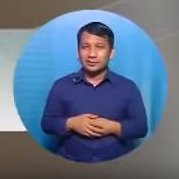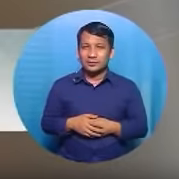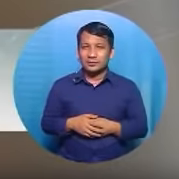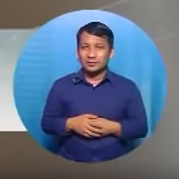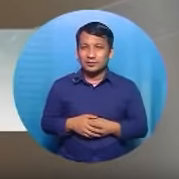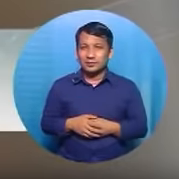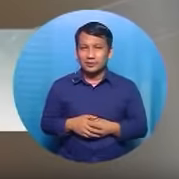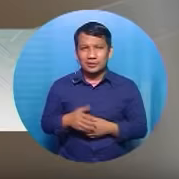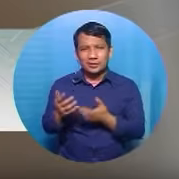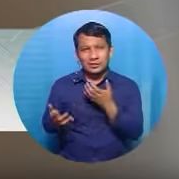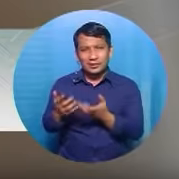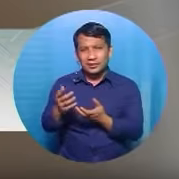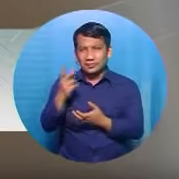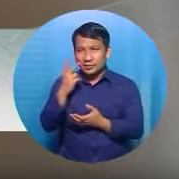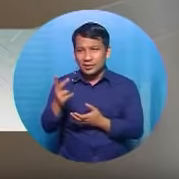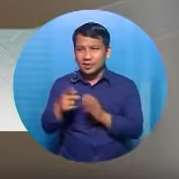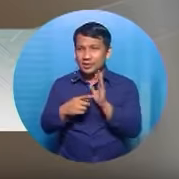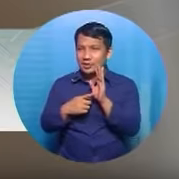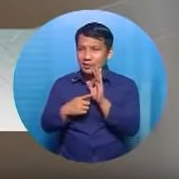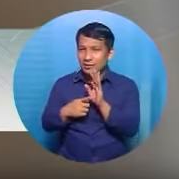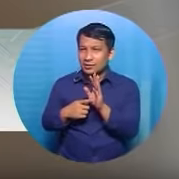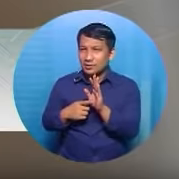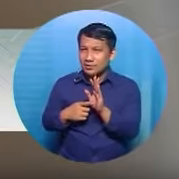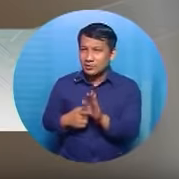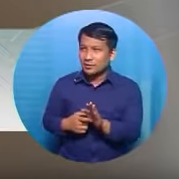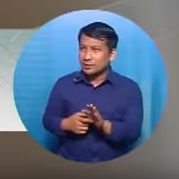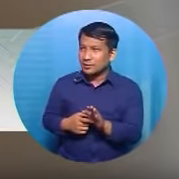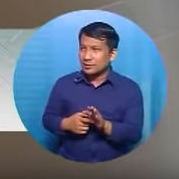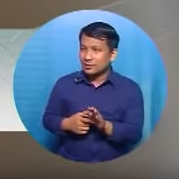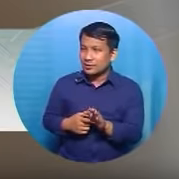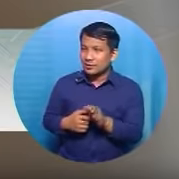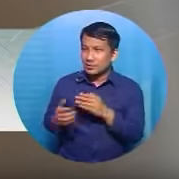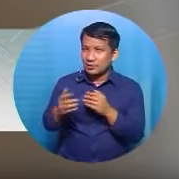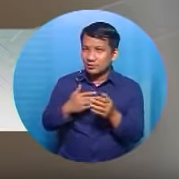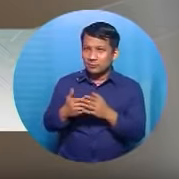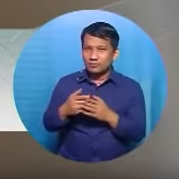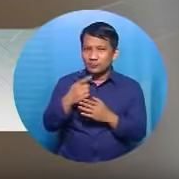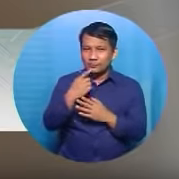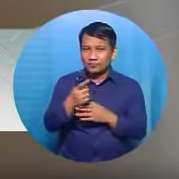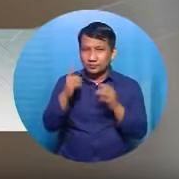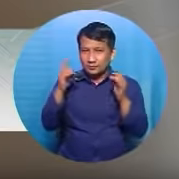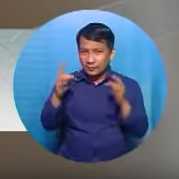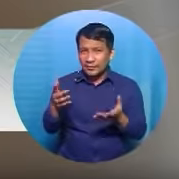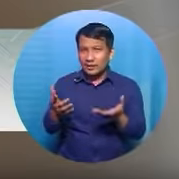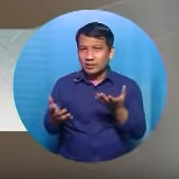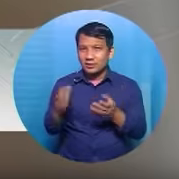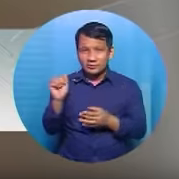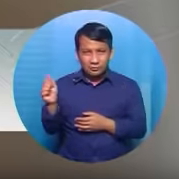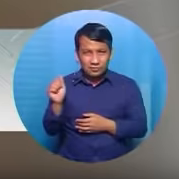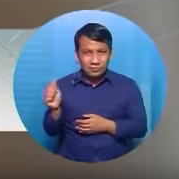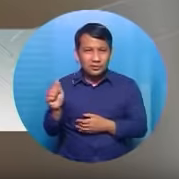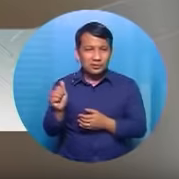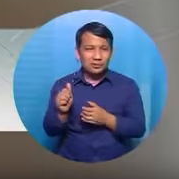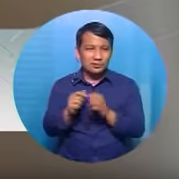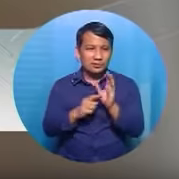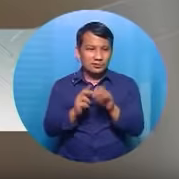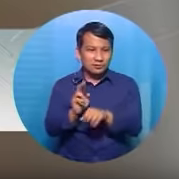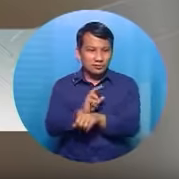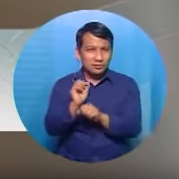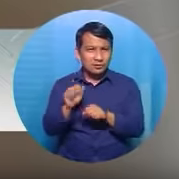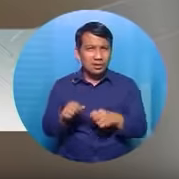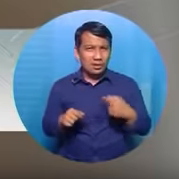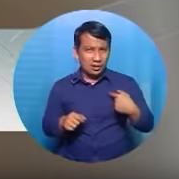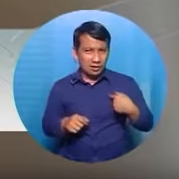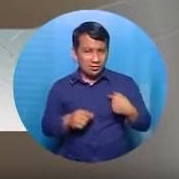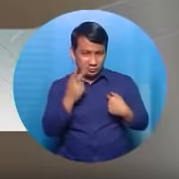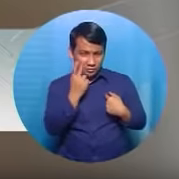Asay mong sige panakit ni mo nako. Na imo pa kong gibalis at ubangan si mong girikanan. Okay. Ikaw may makaluluoy. Okay. So, ako may